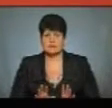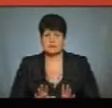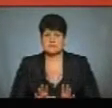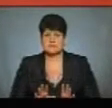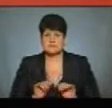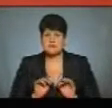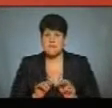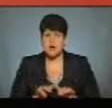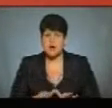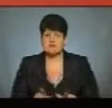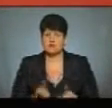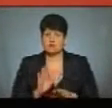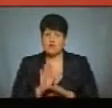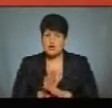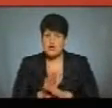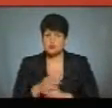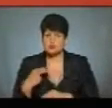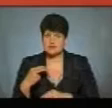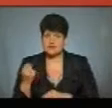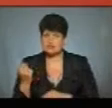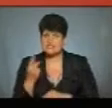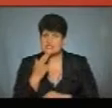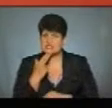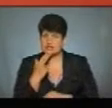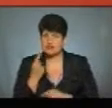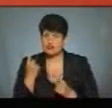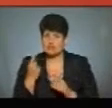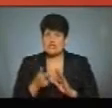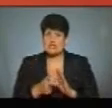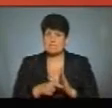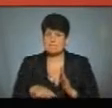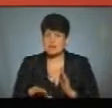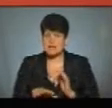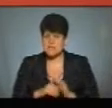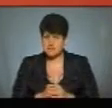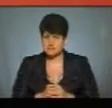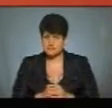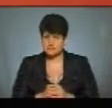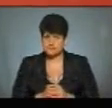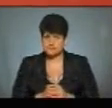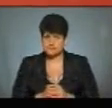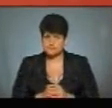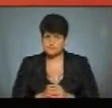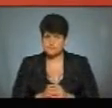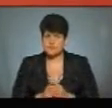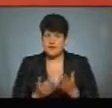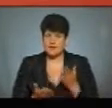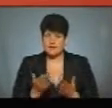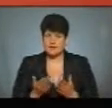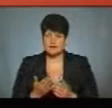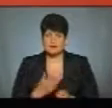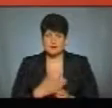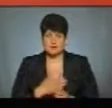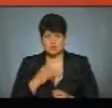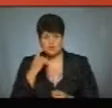відповідно, справи щодо указу президента на 11 червня в Великій палаті. От, але